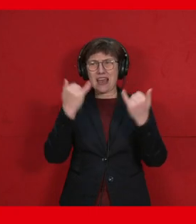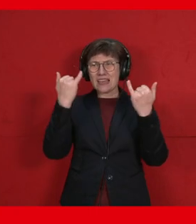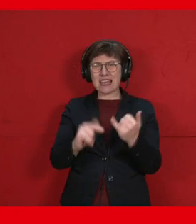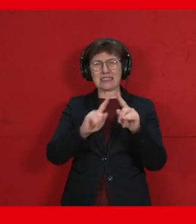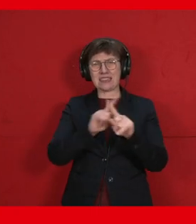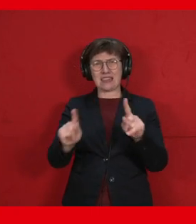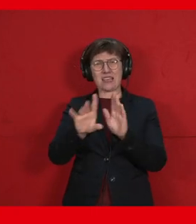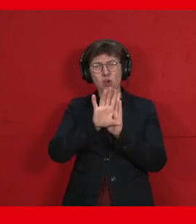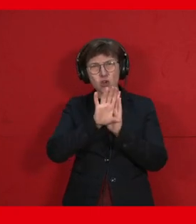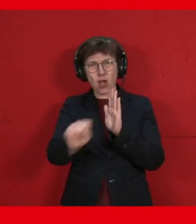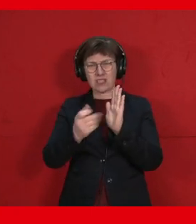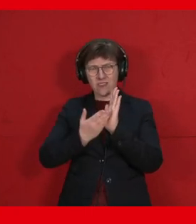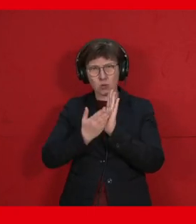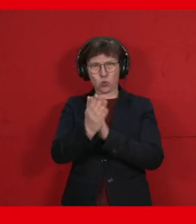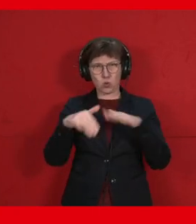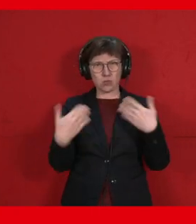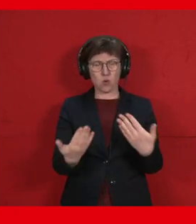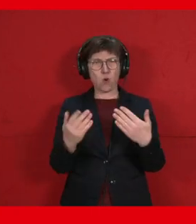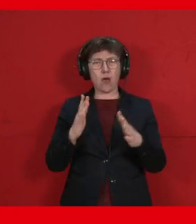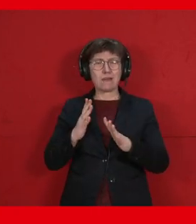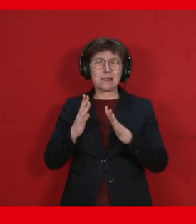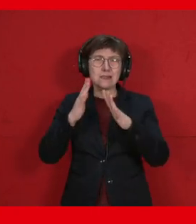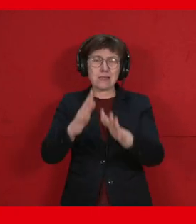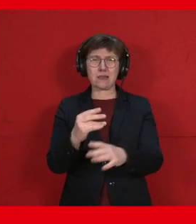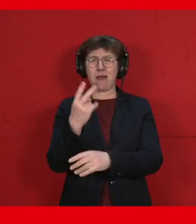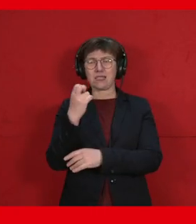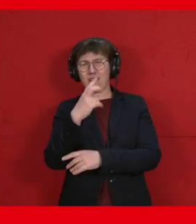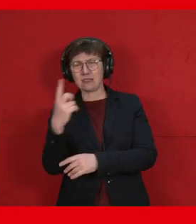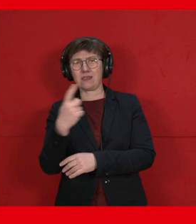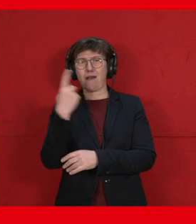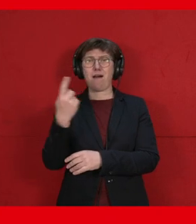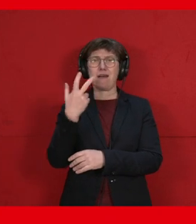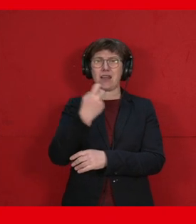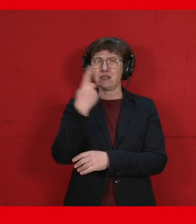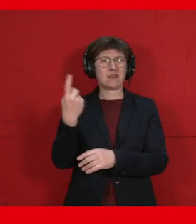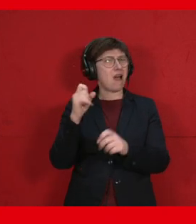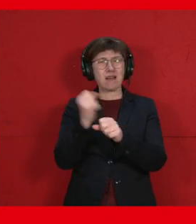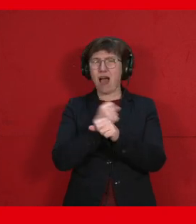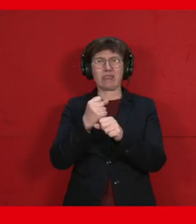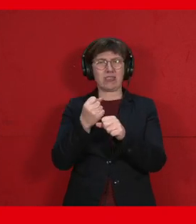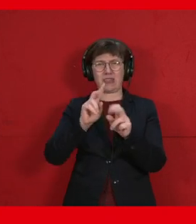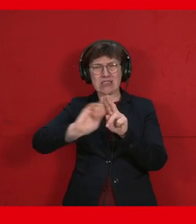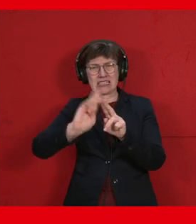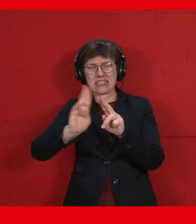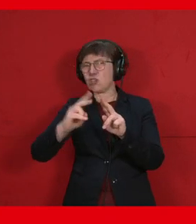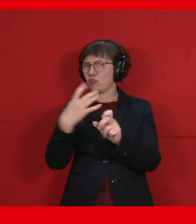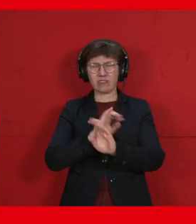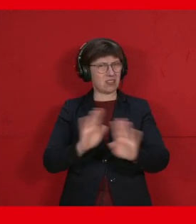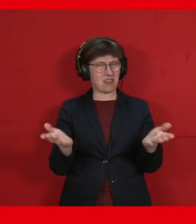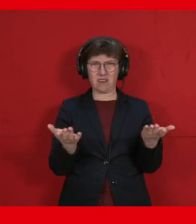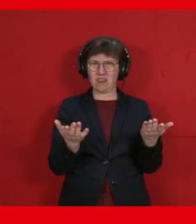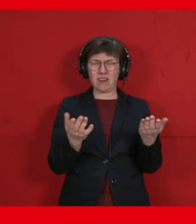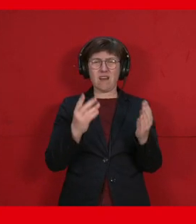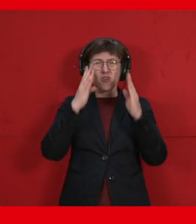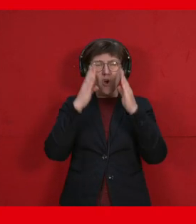nicht Konsequenzen ziehen, dann werden wir in 10, 20, 30 Jahren das nicht mehr können. Also es geht ja